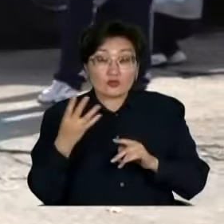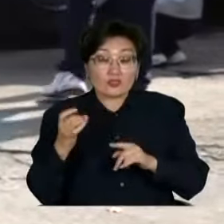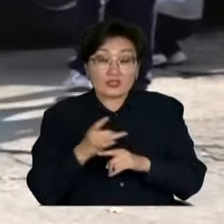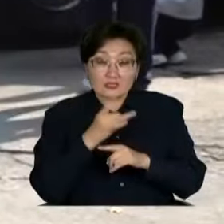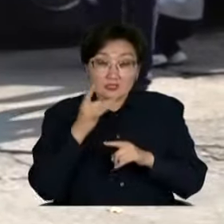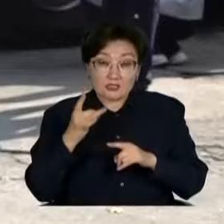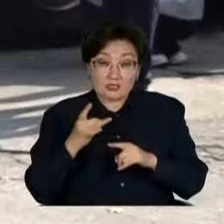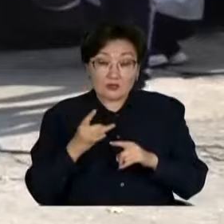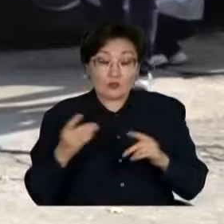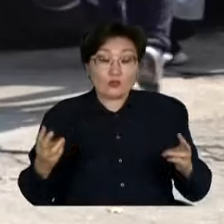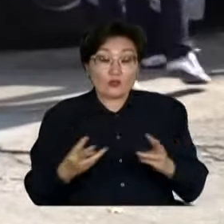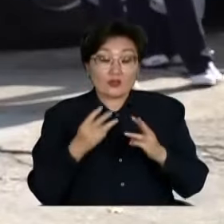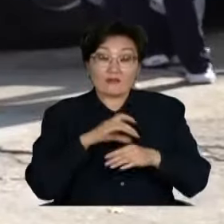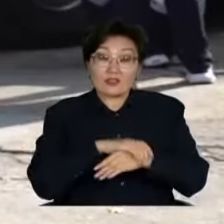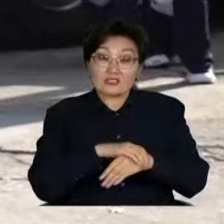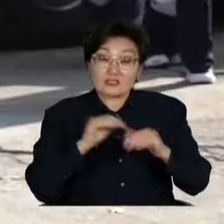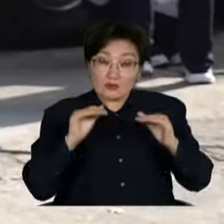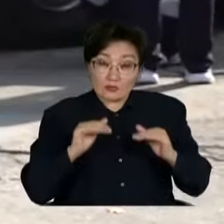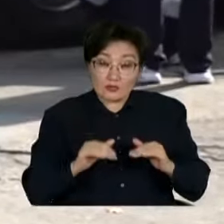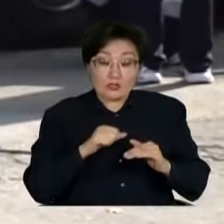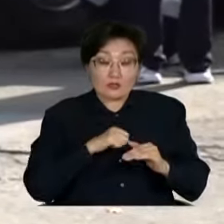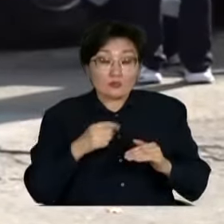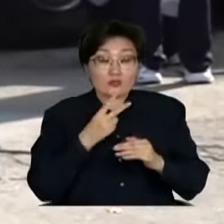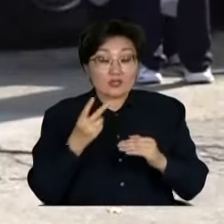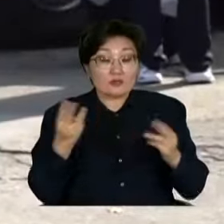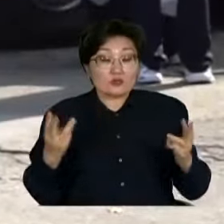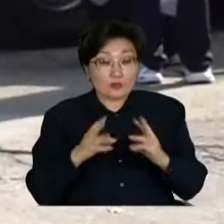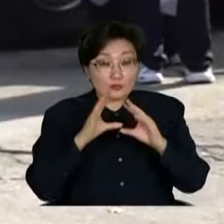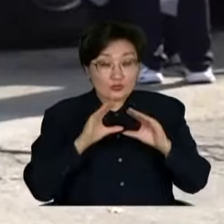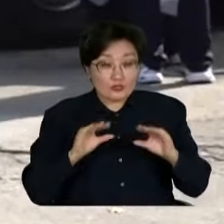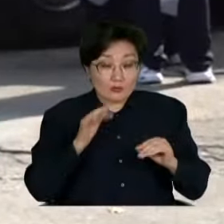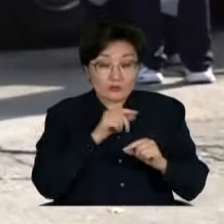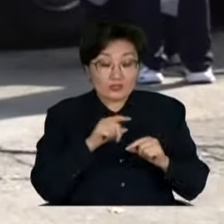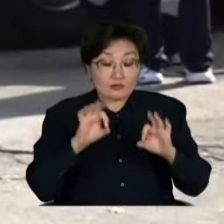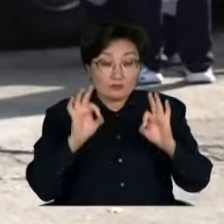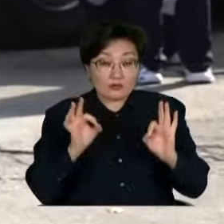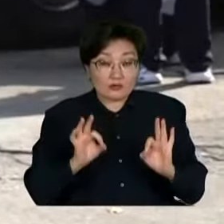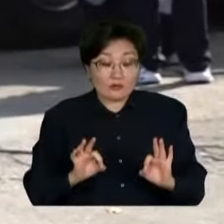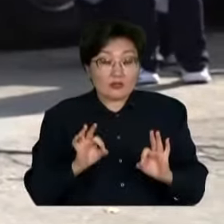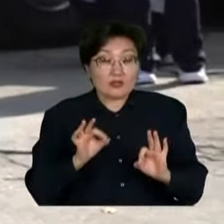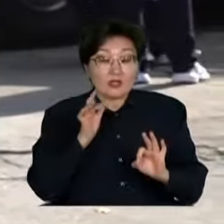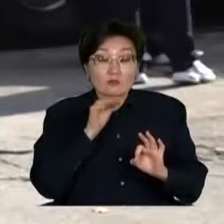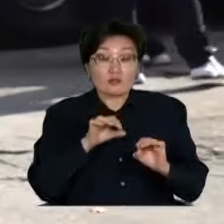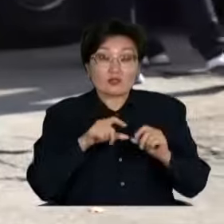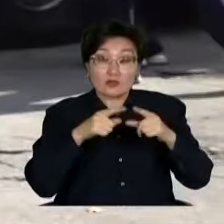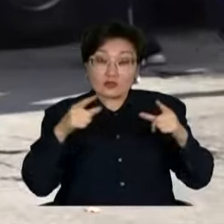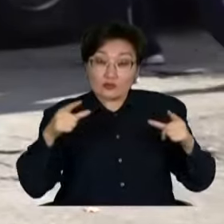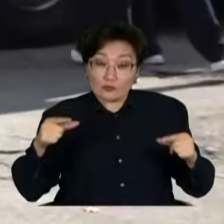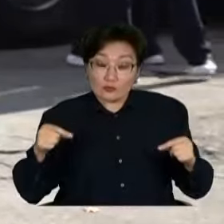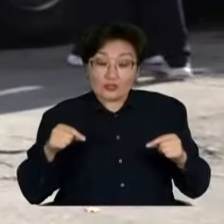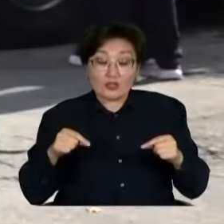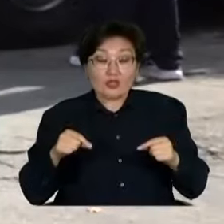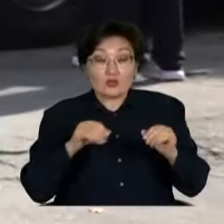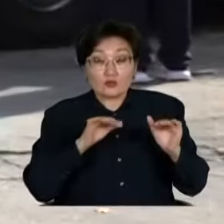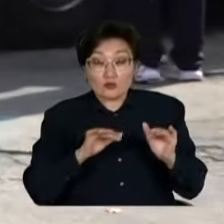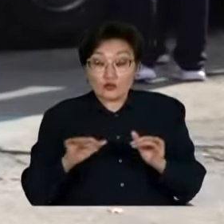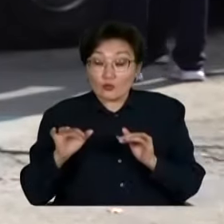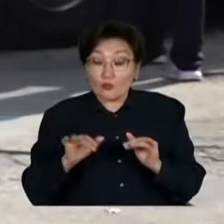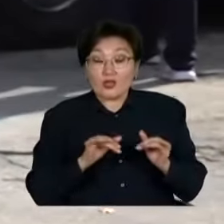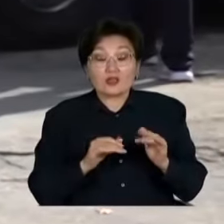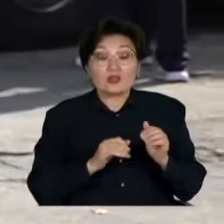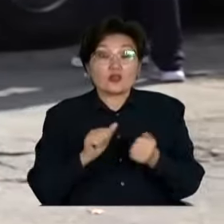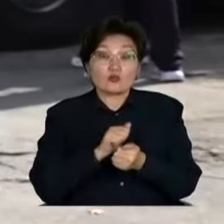шығу. Өйткені қазір көріп тұрсыздар ғой, өрт сөндіру кезінде мына күздің кезінде жапырақтардың түсуі, құрғақ шөптердің өсуі, ол